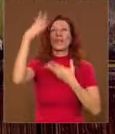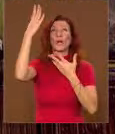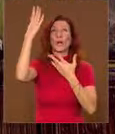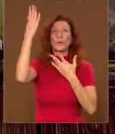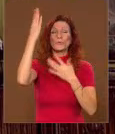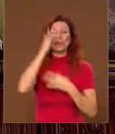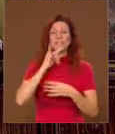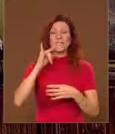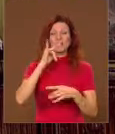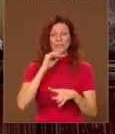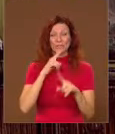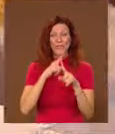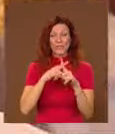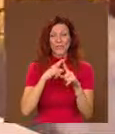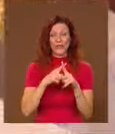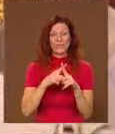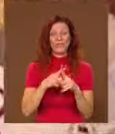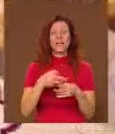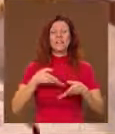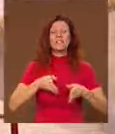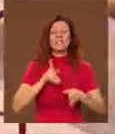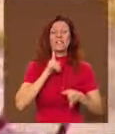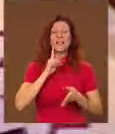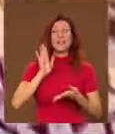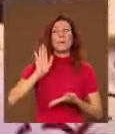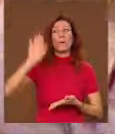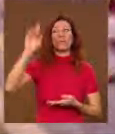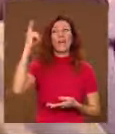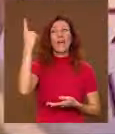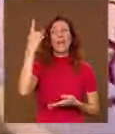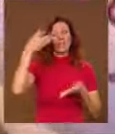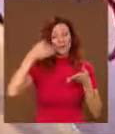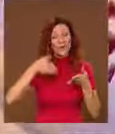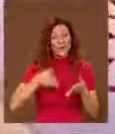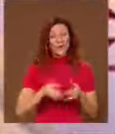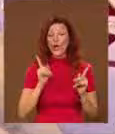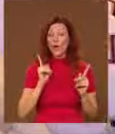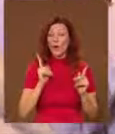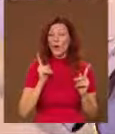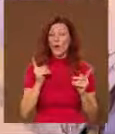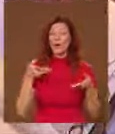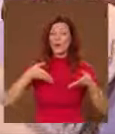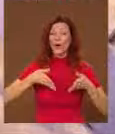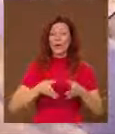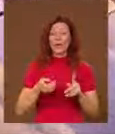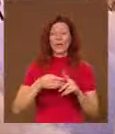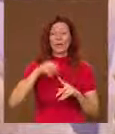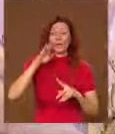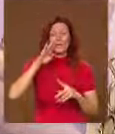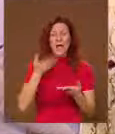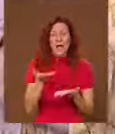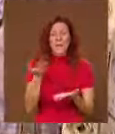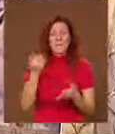Господ Иисус Христос, Сина Божий, единородия, който е роден от Отца